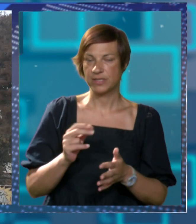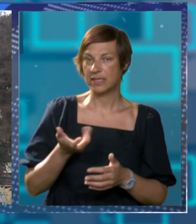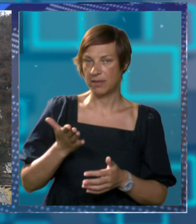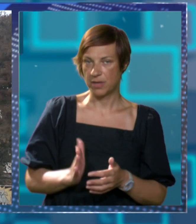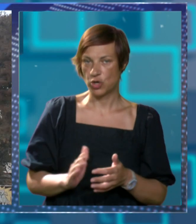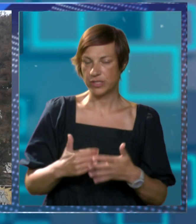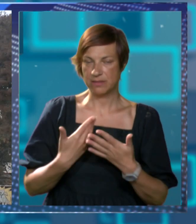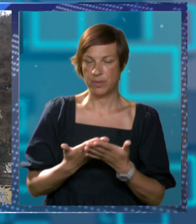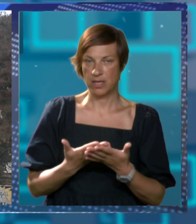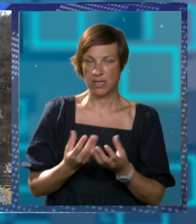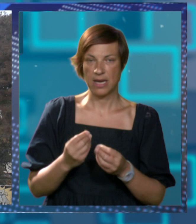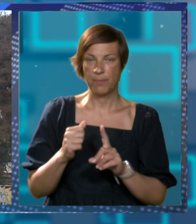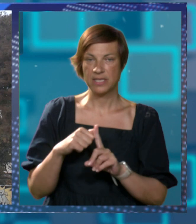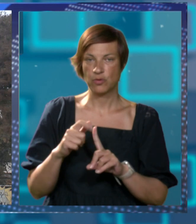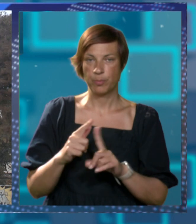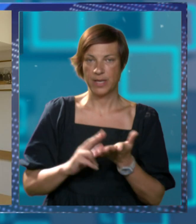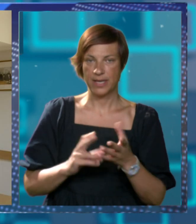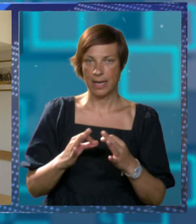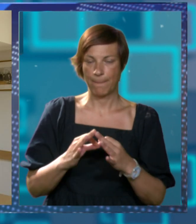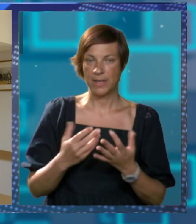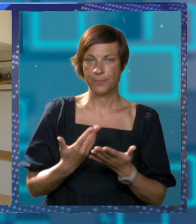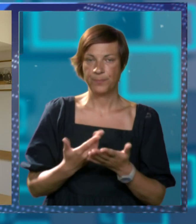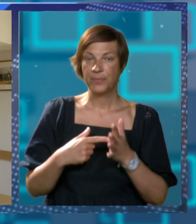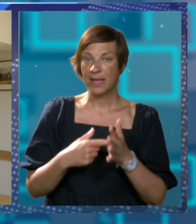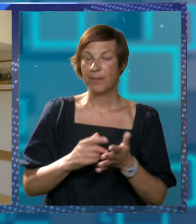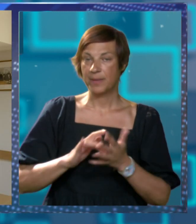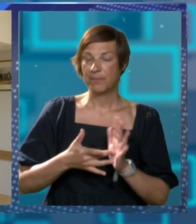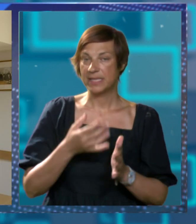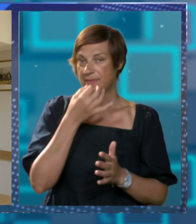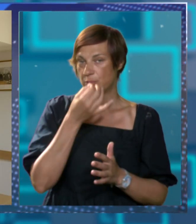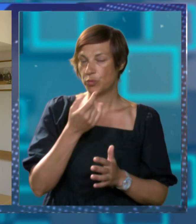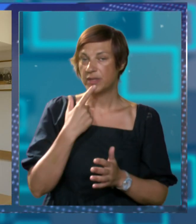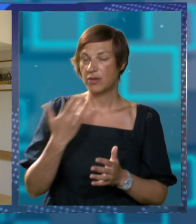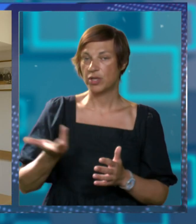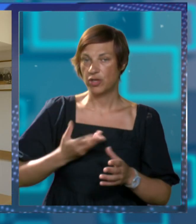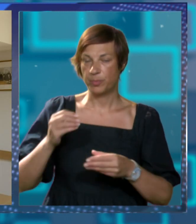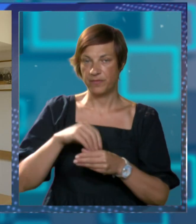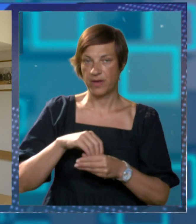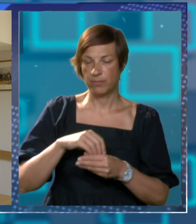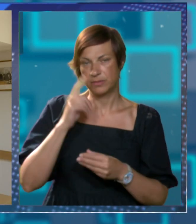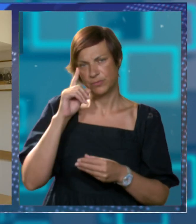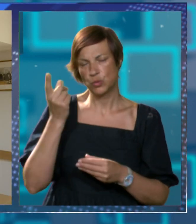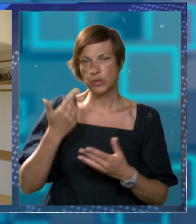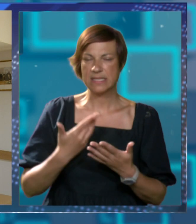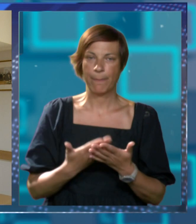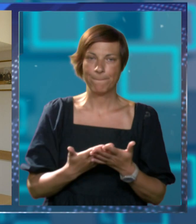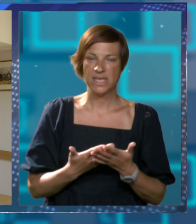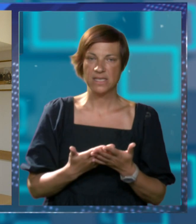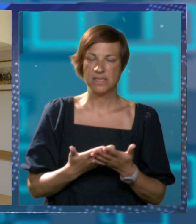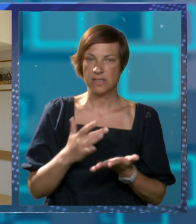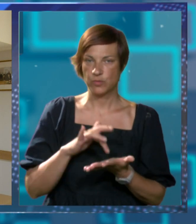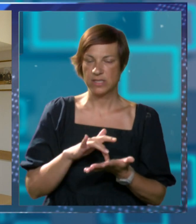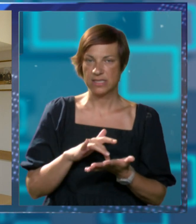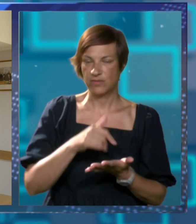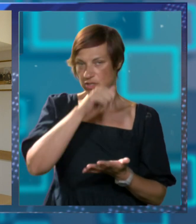ima ozbiljne namjere s Kuparima. Prema svim onim upitima koje dobivamo od investitora, to je u smislu, čak i za